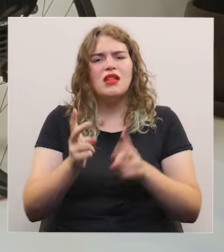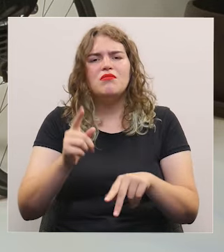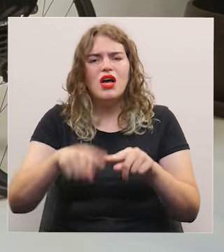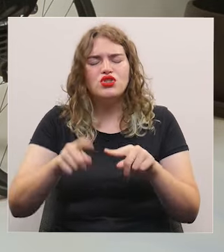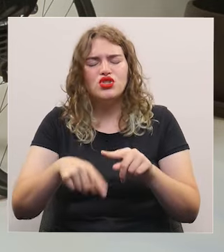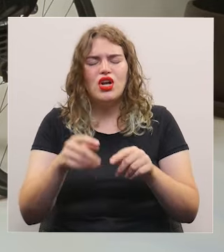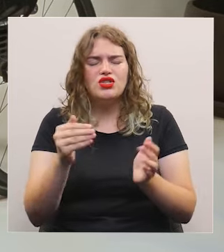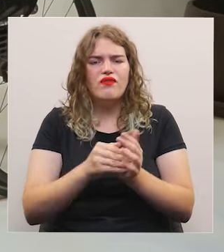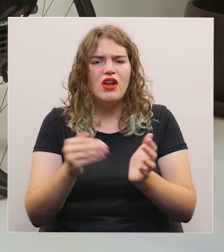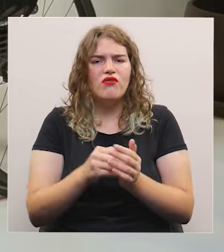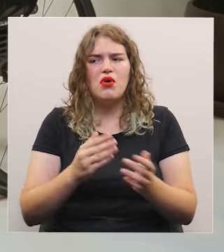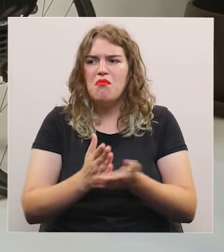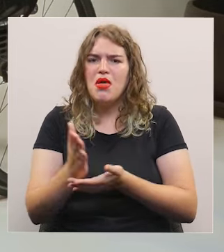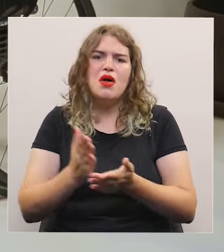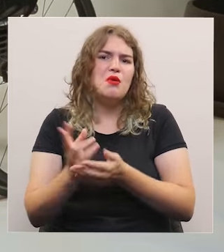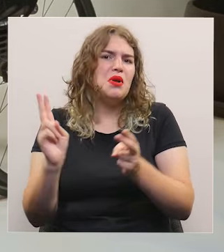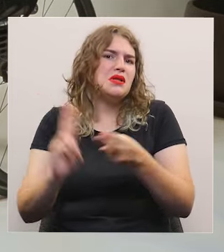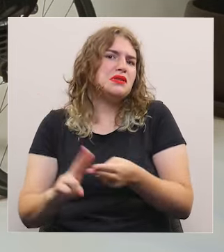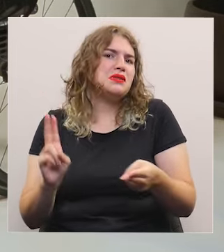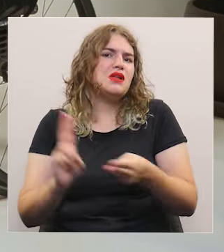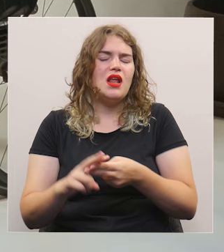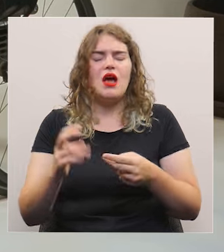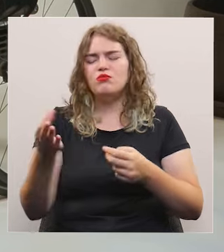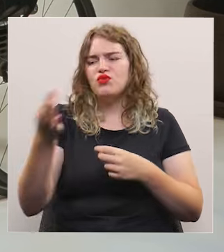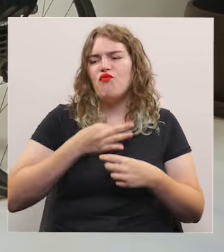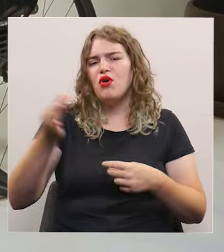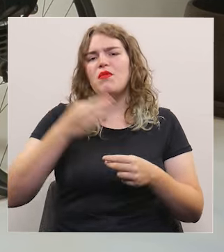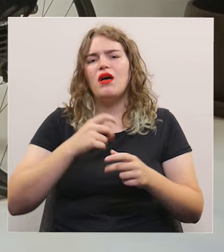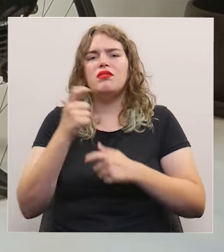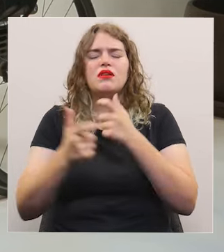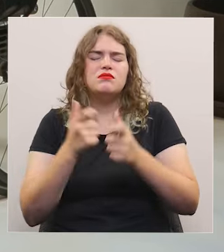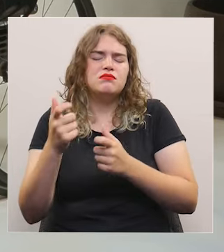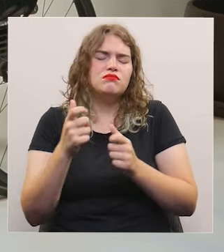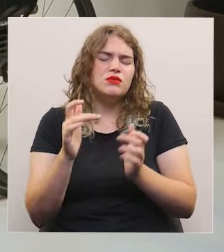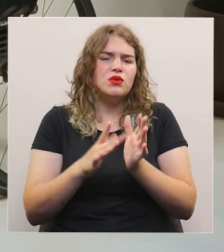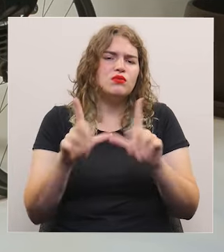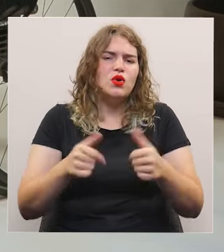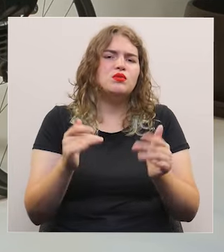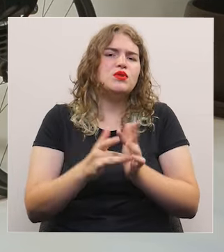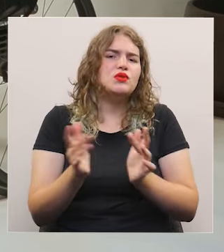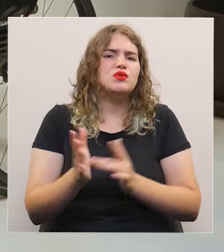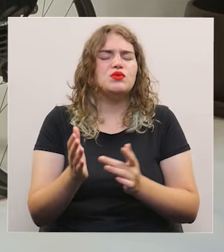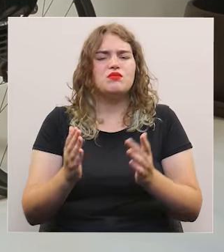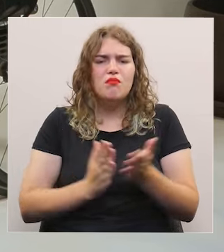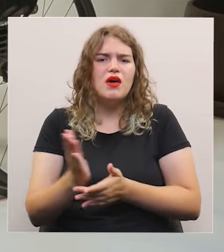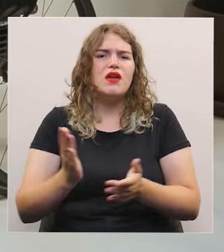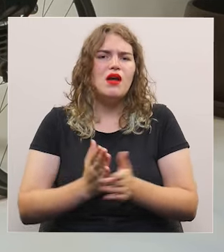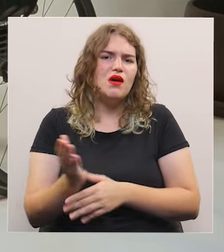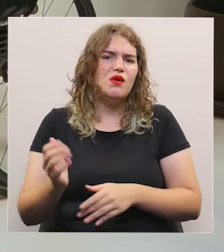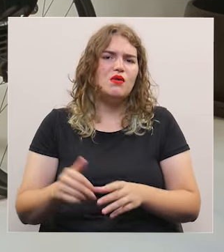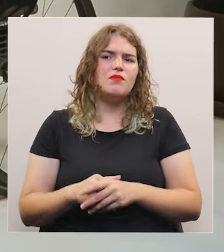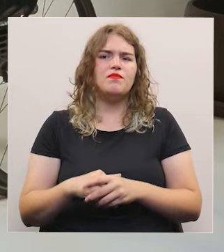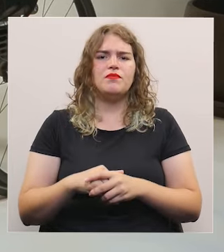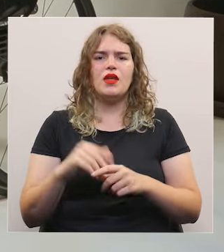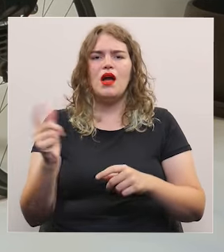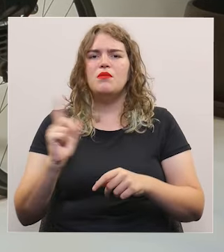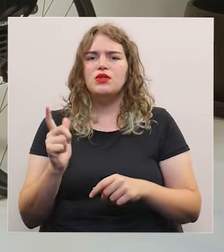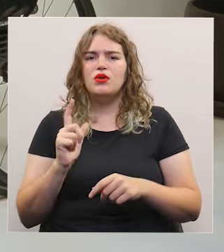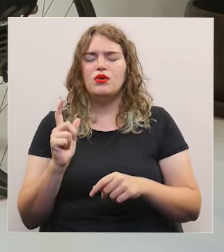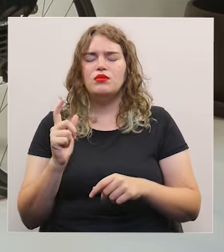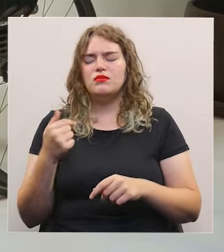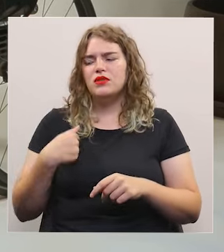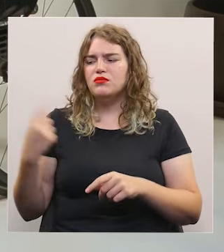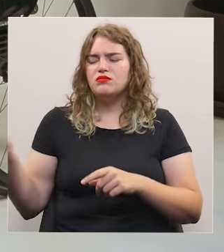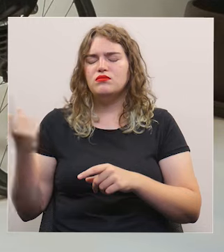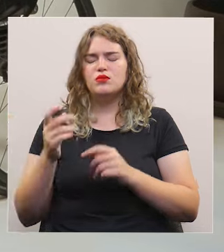care tot ne plimbam și de fiecare dată ne întâlneam, m-am prietenit foarte tare cu el și de fiecare eu îl căutam, amândoi de